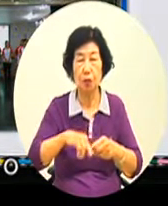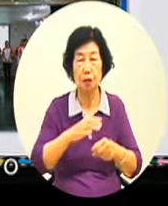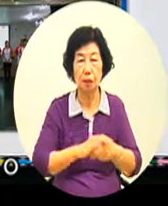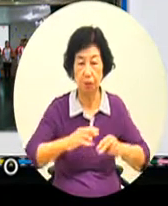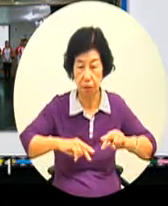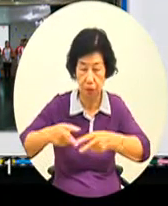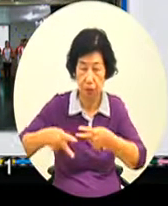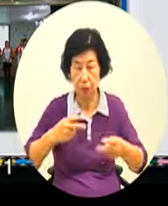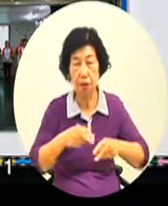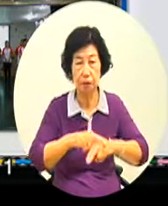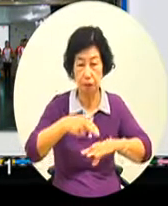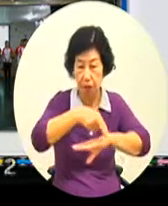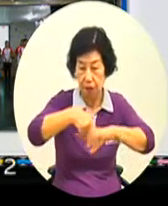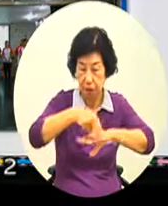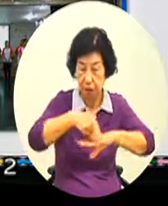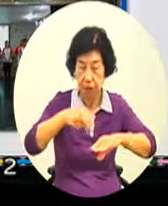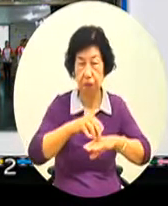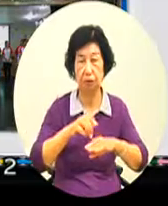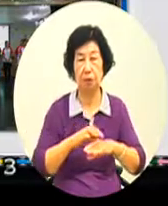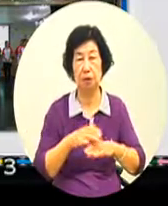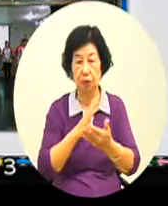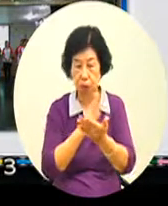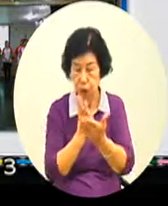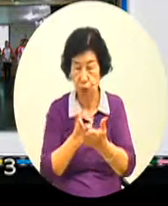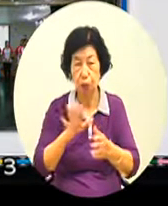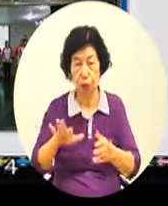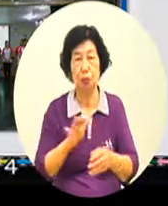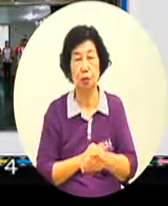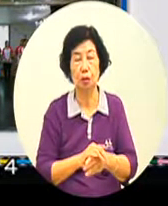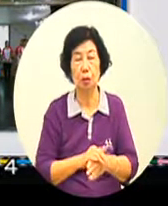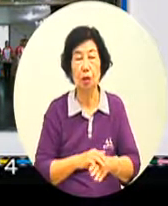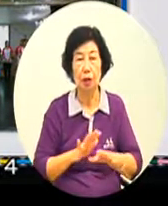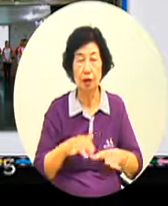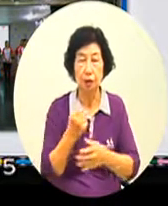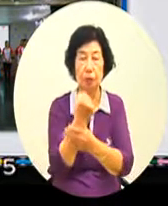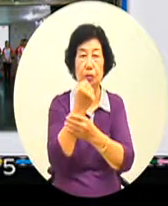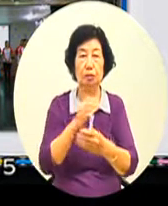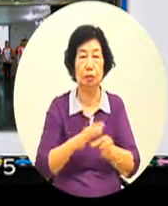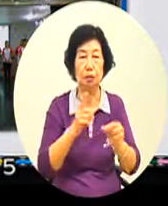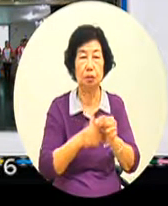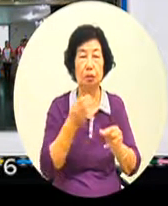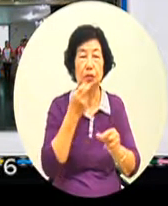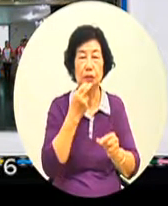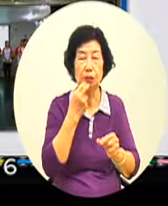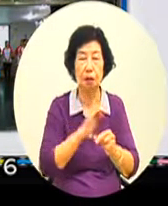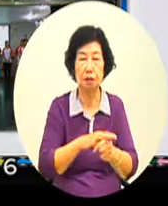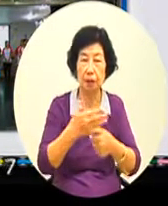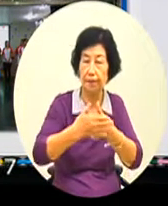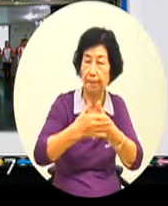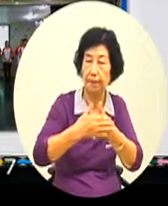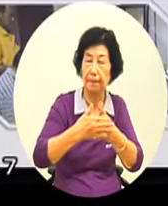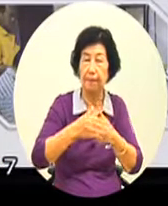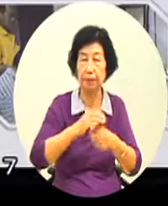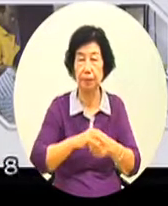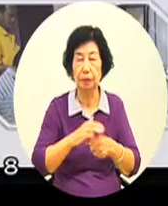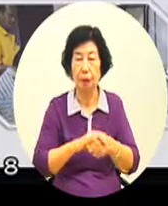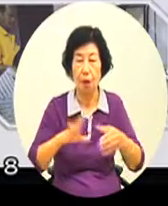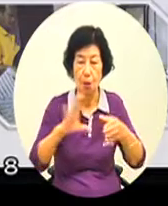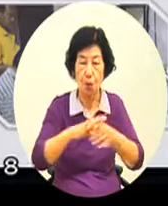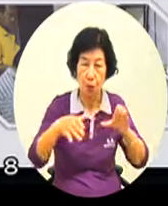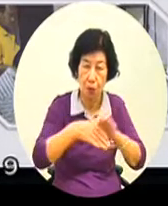教材的能力。另外，本会也争取中央资源，推动部落文化活力的计划，以建构部落